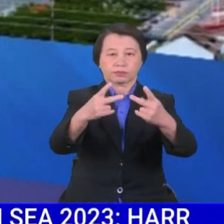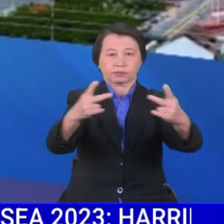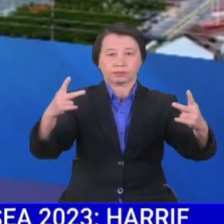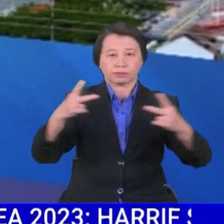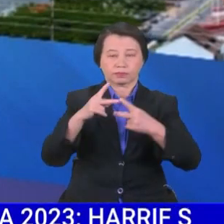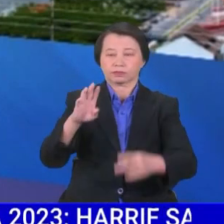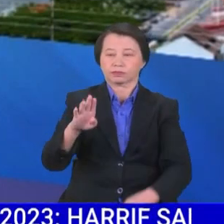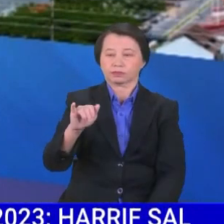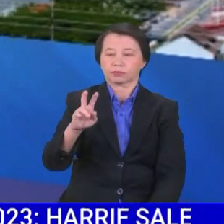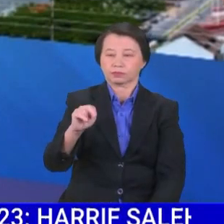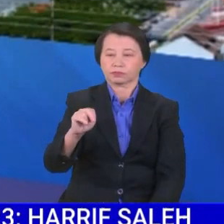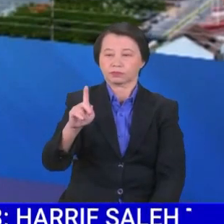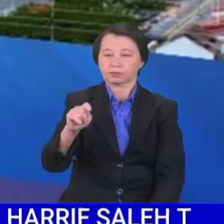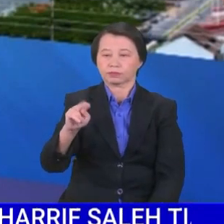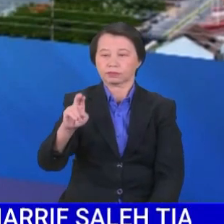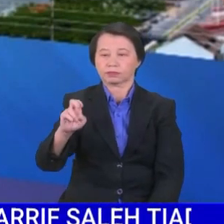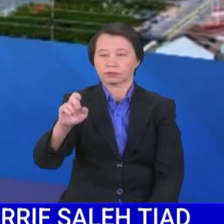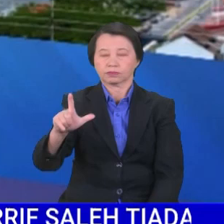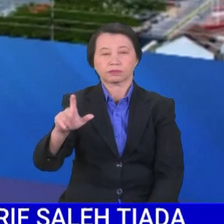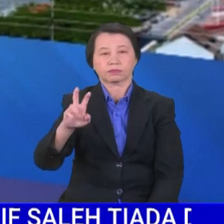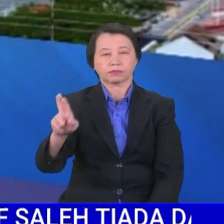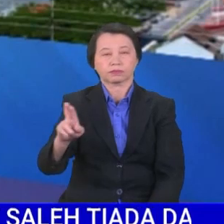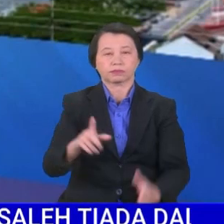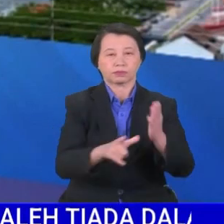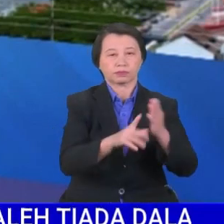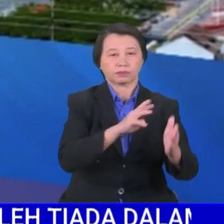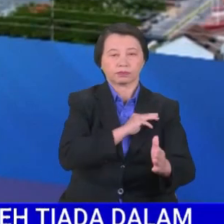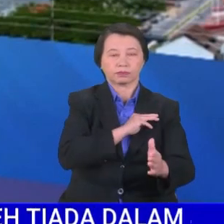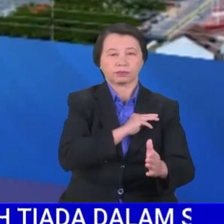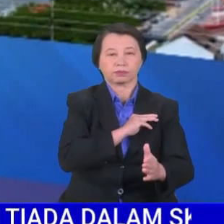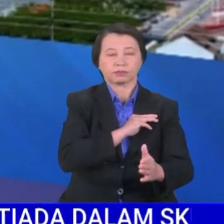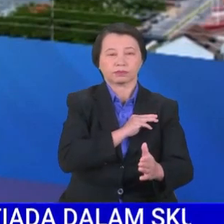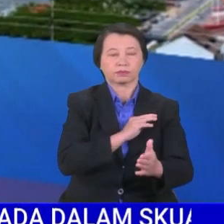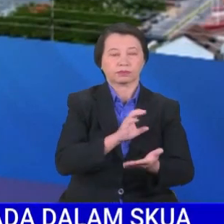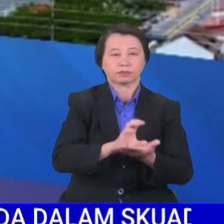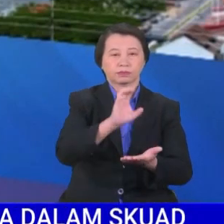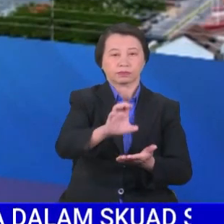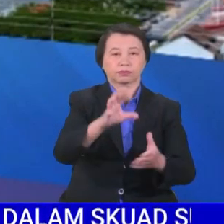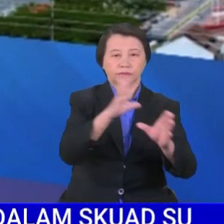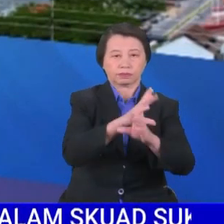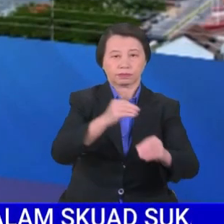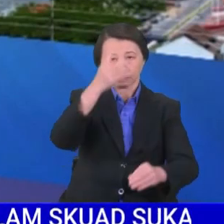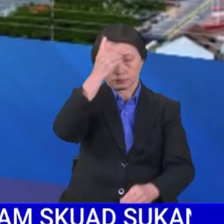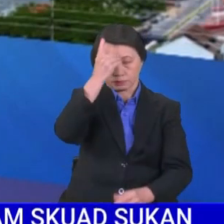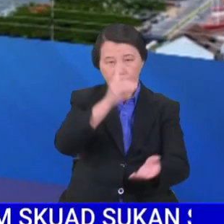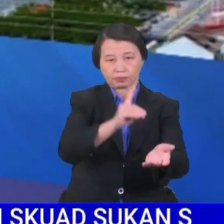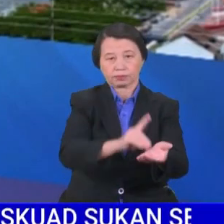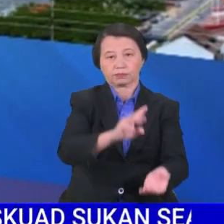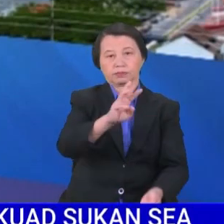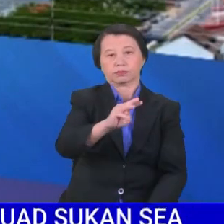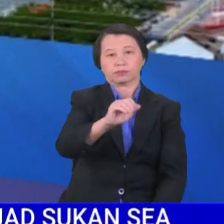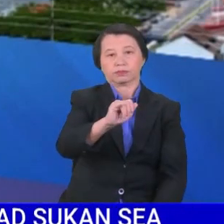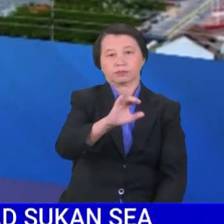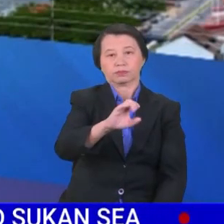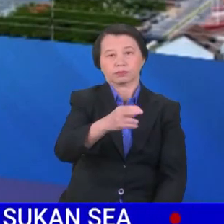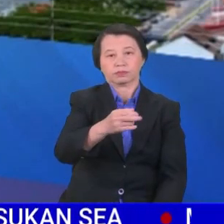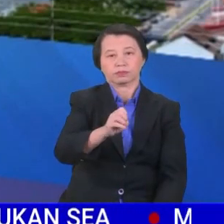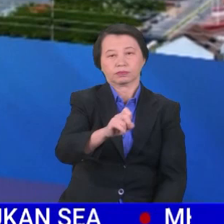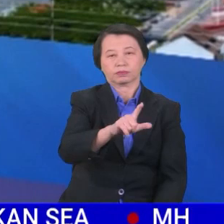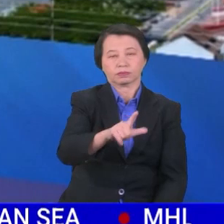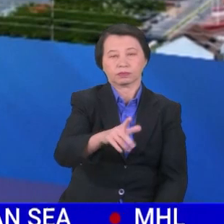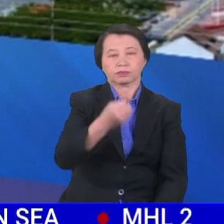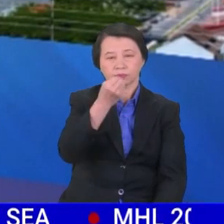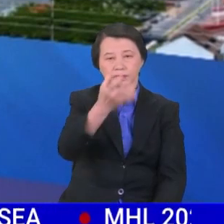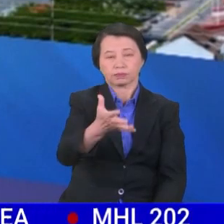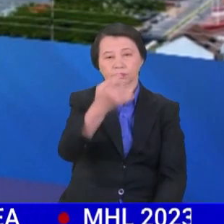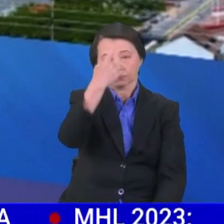kawasan menteri perdagangan antar bangsa industri dan pelaburan serawa Datuk dokter malke musim lamoh memberitahu